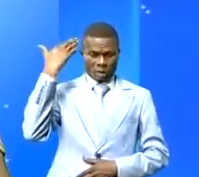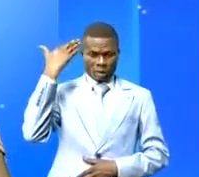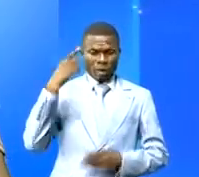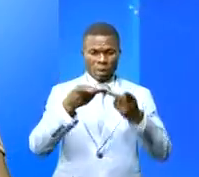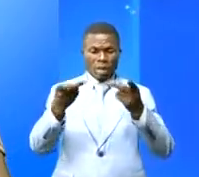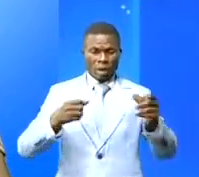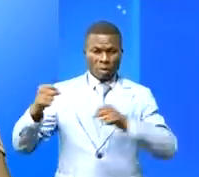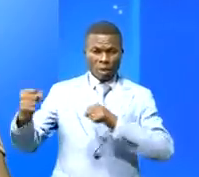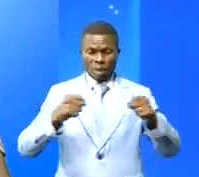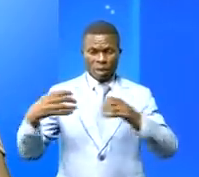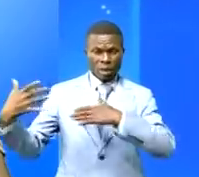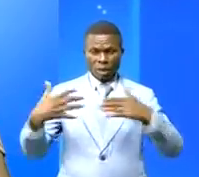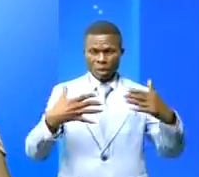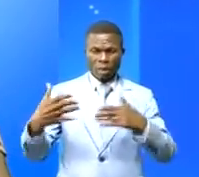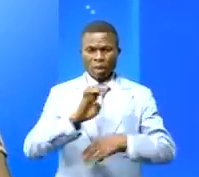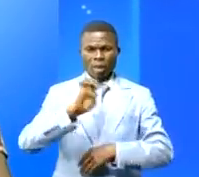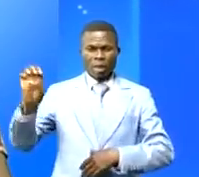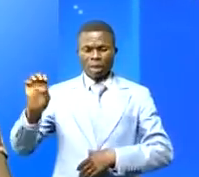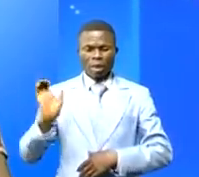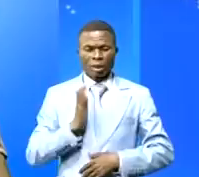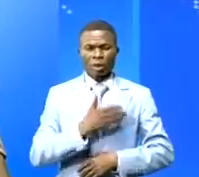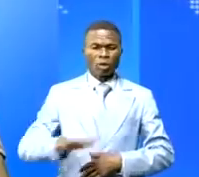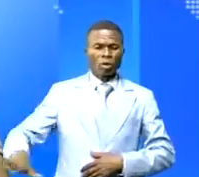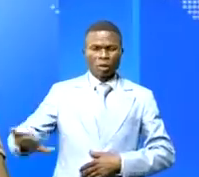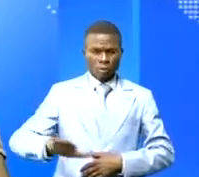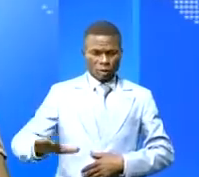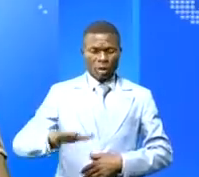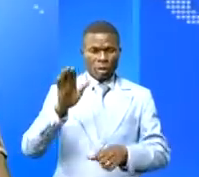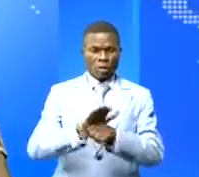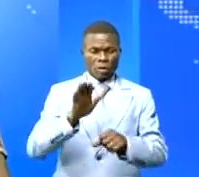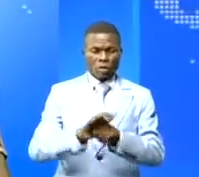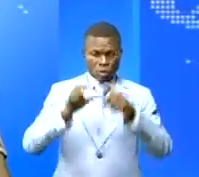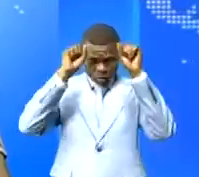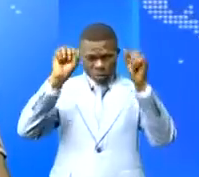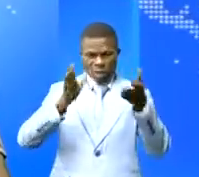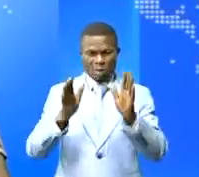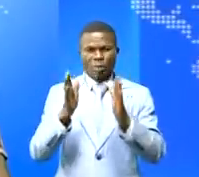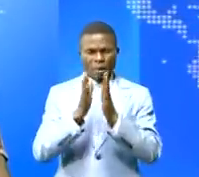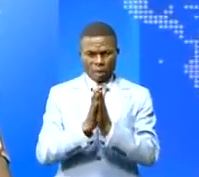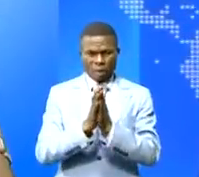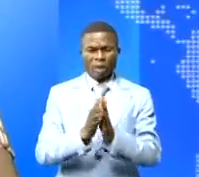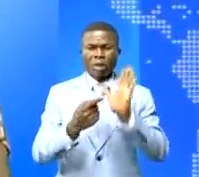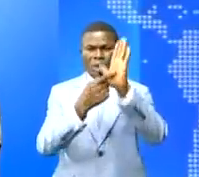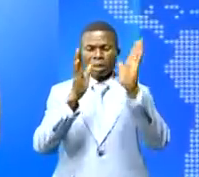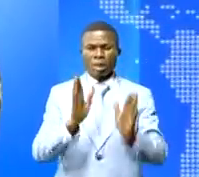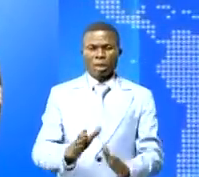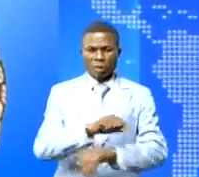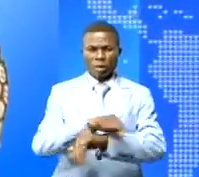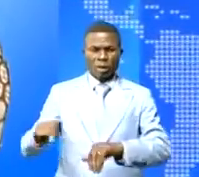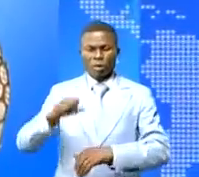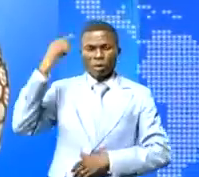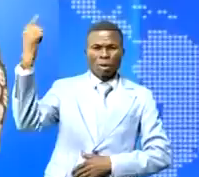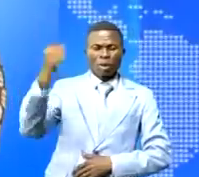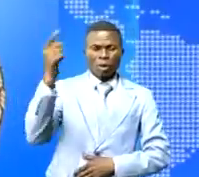de combat dans le nord-ouest du pays. Une dizaine de chefs d'État et représentants d'institutions internationales sont